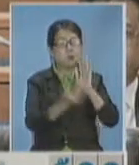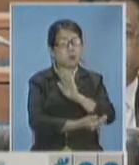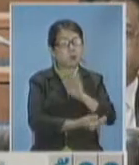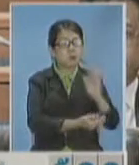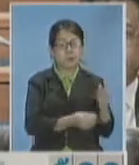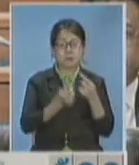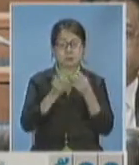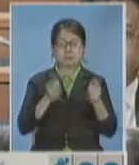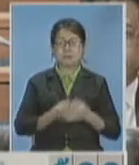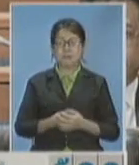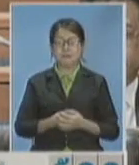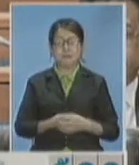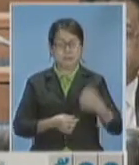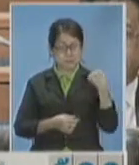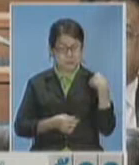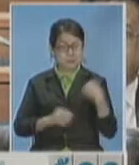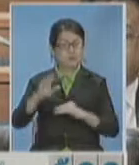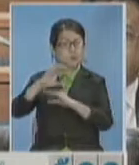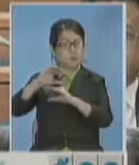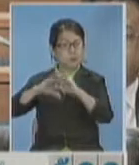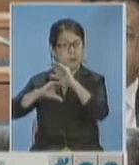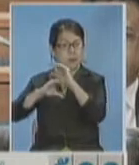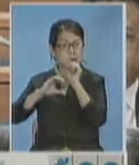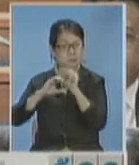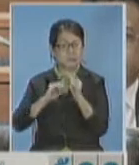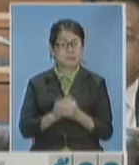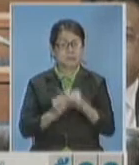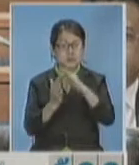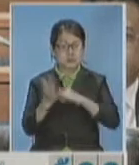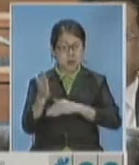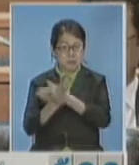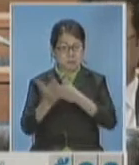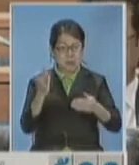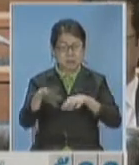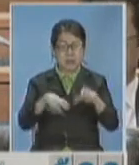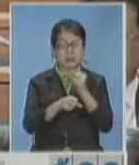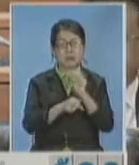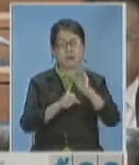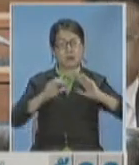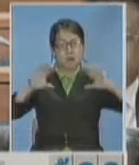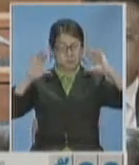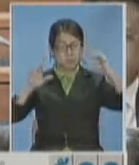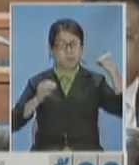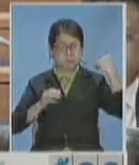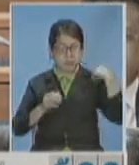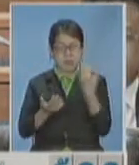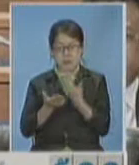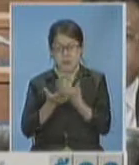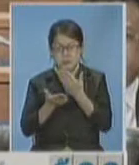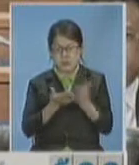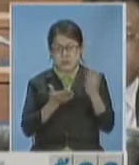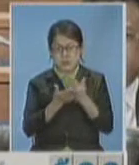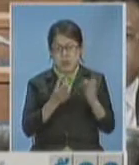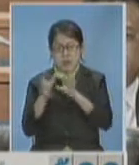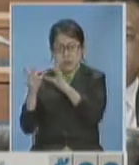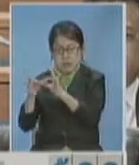ต่มันมีบางโครงการบางนโยบายของรัฐบาลที่มีการใช้จ่ายงบประมาณคาบเกี่ยว